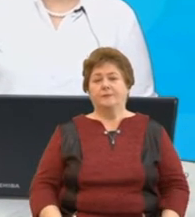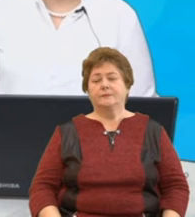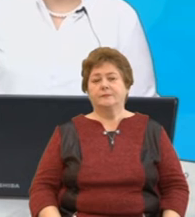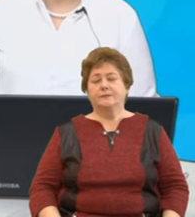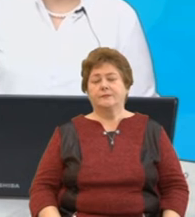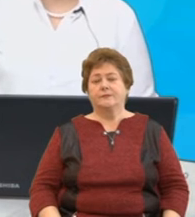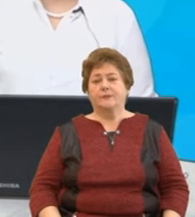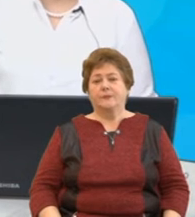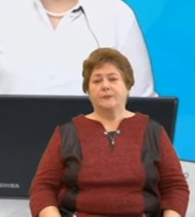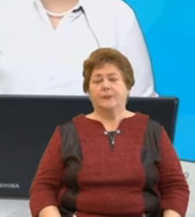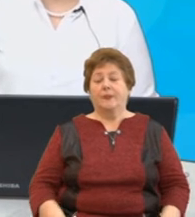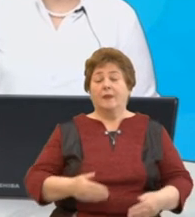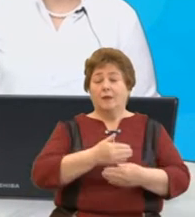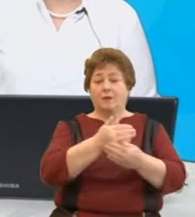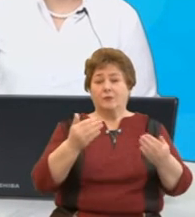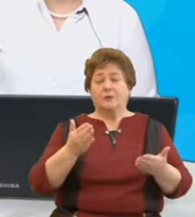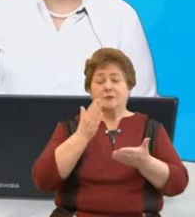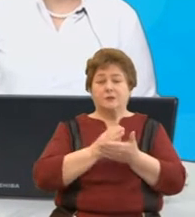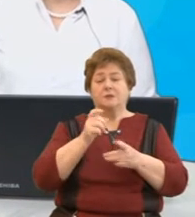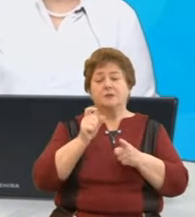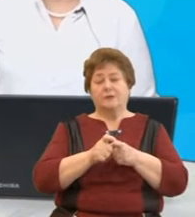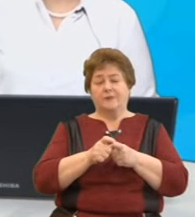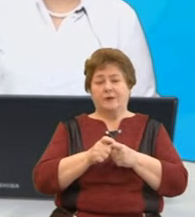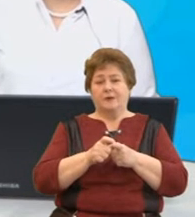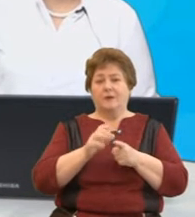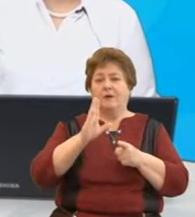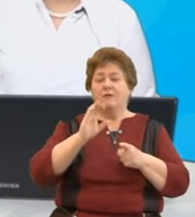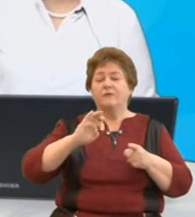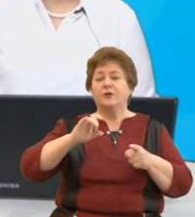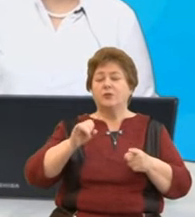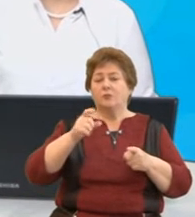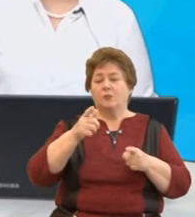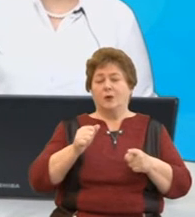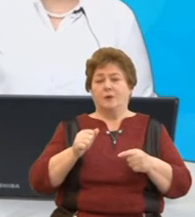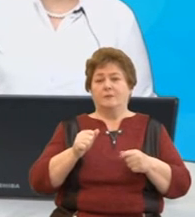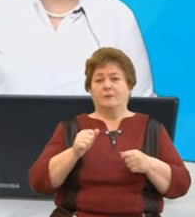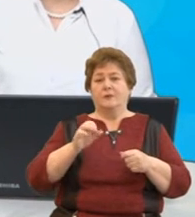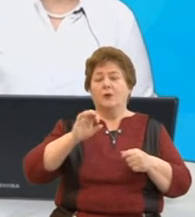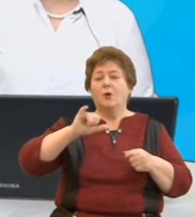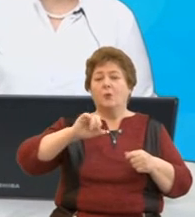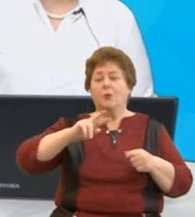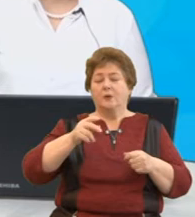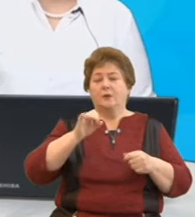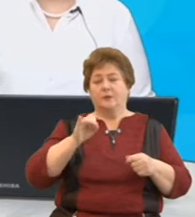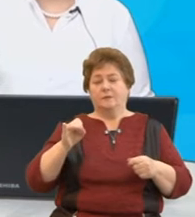так у нас получились слова вьюга ульи